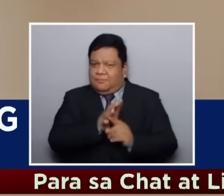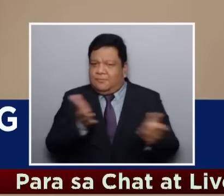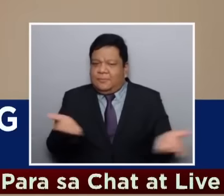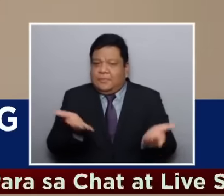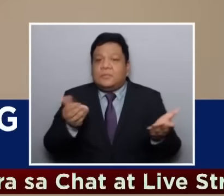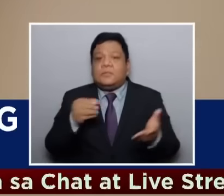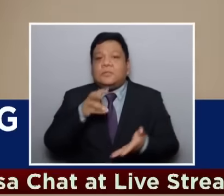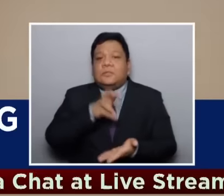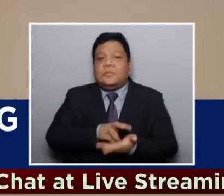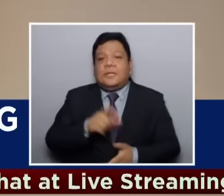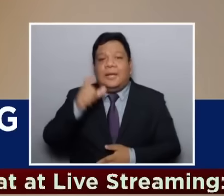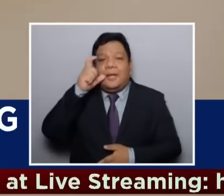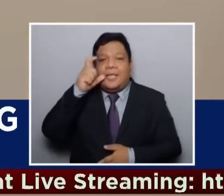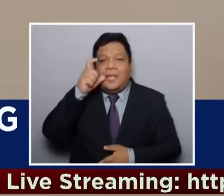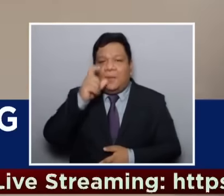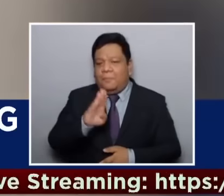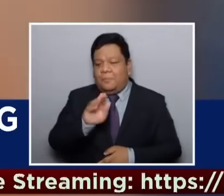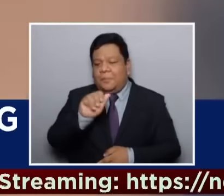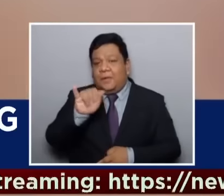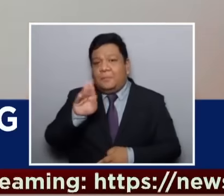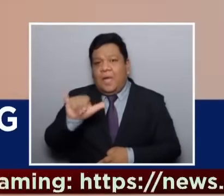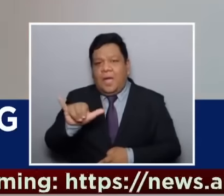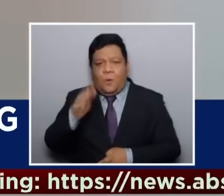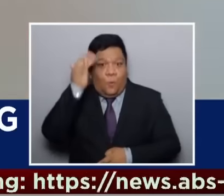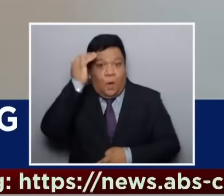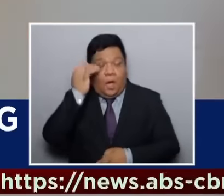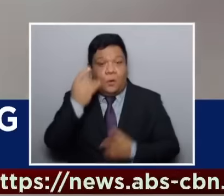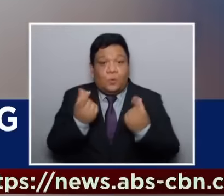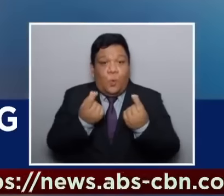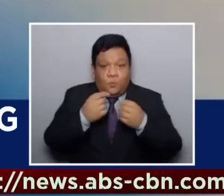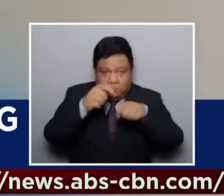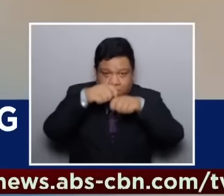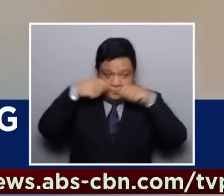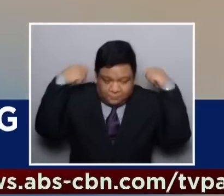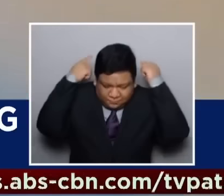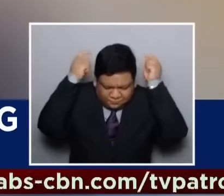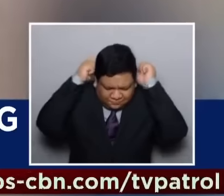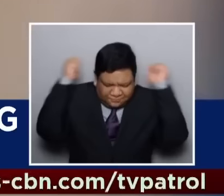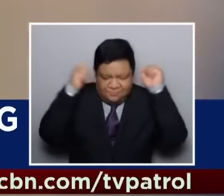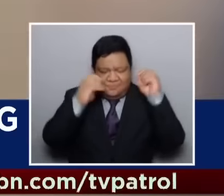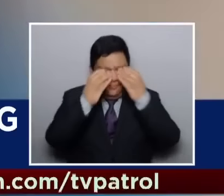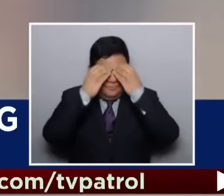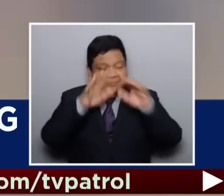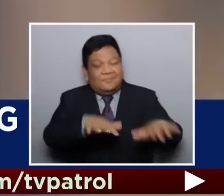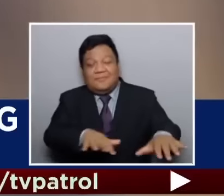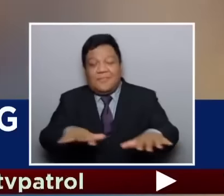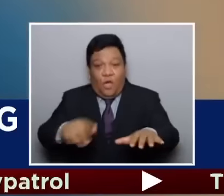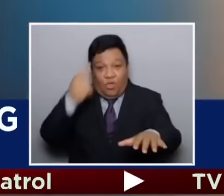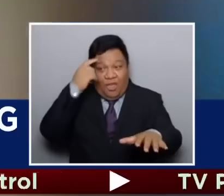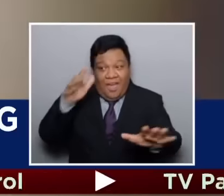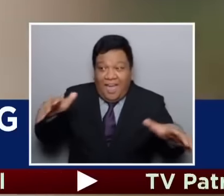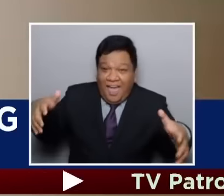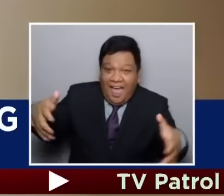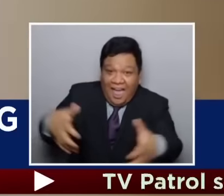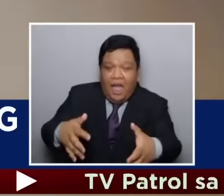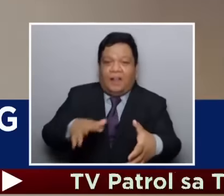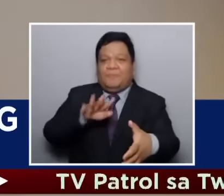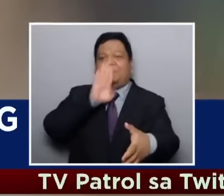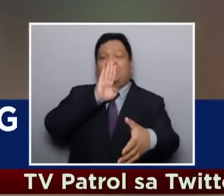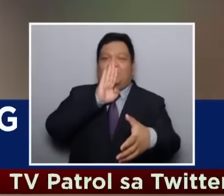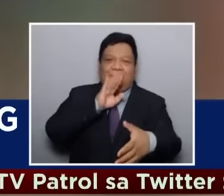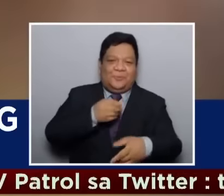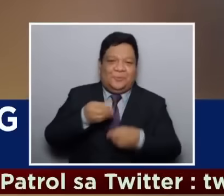City, Leyte? Kasi naman kasi, naka-blindfold sila eh. Kaya yung akala mong iyong iyo na, pinaasa ka lang pala